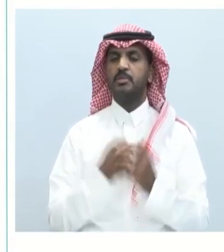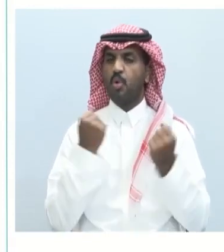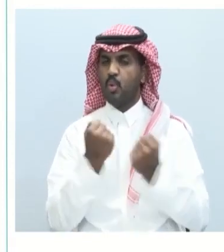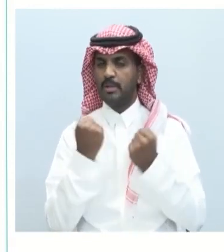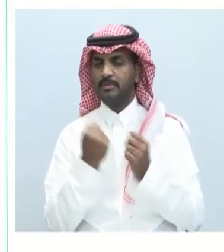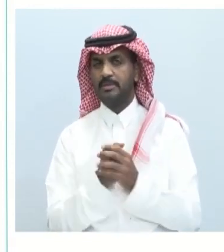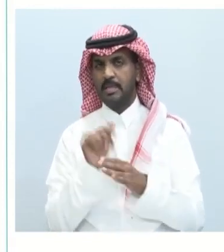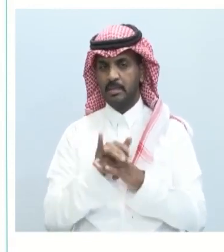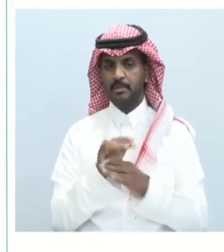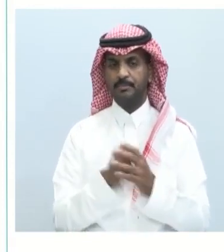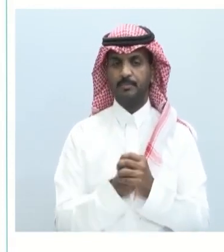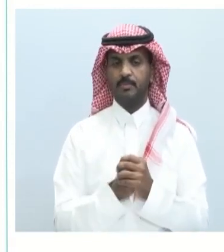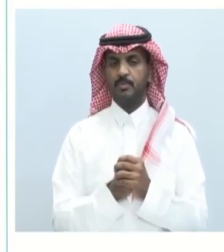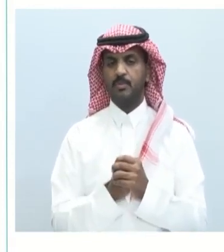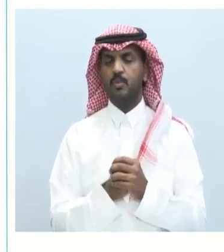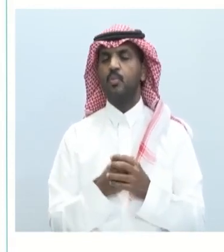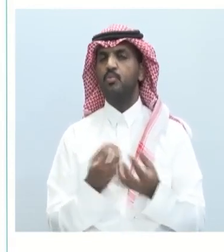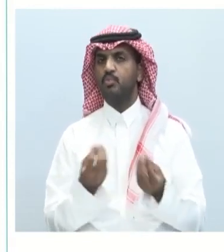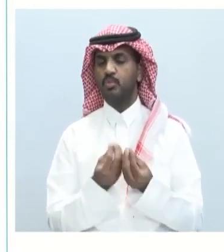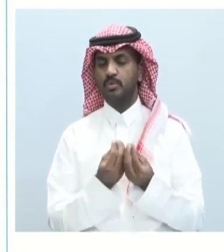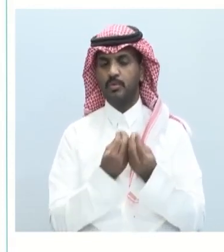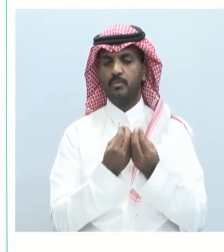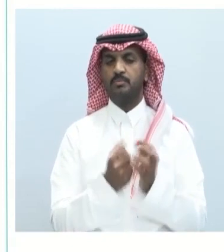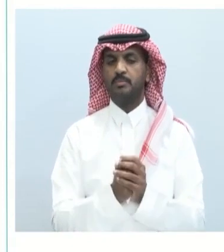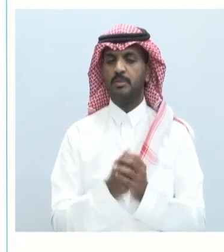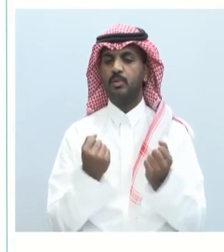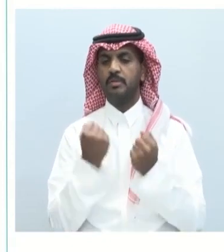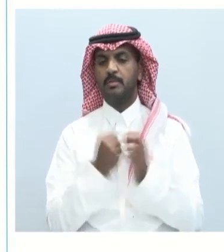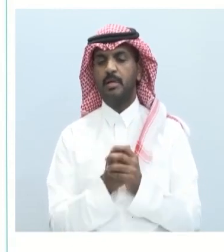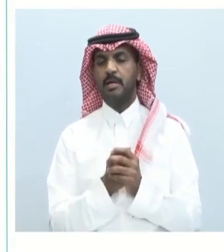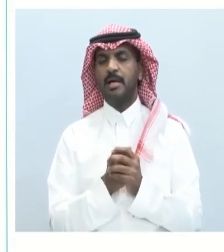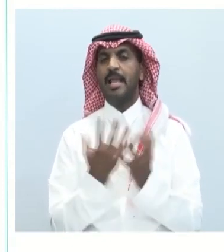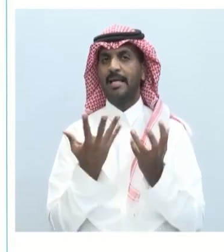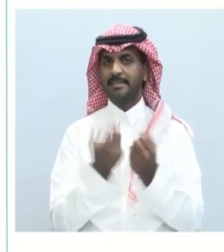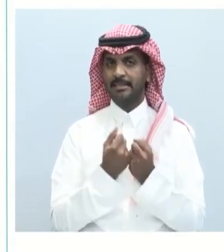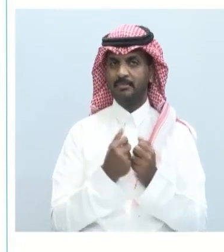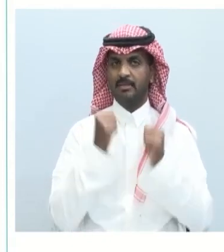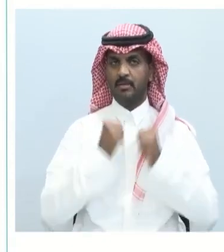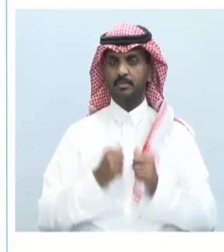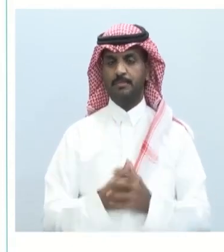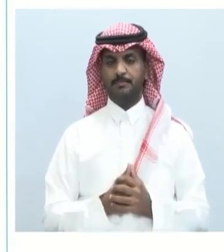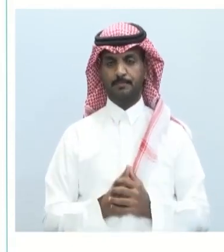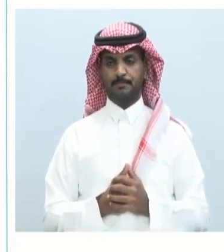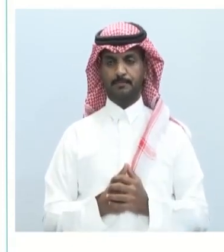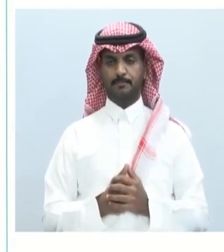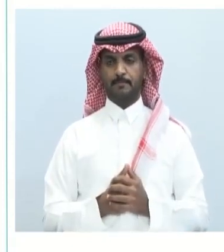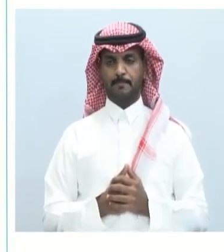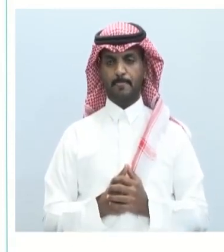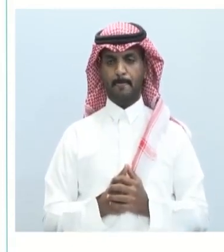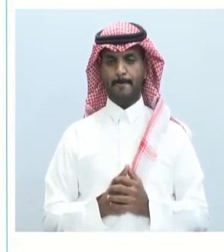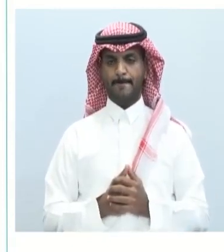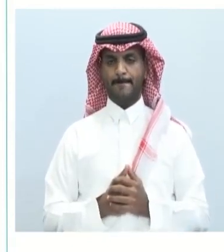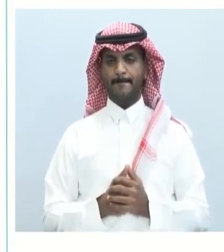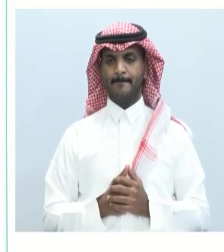البراءه الدورات التدريبيه ويمكن ان تضم الدوره التدريبيه العديد من الطلبه اذا